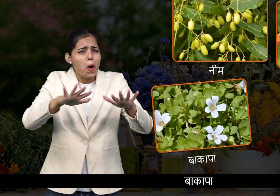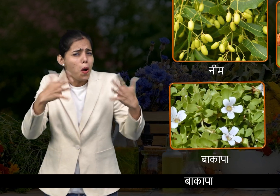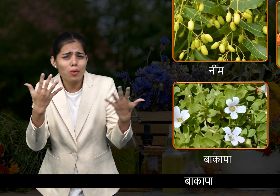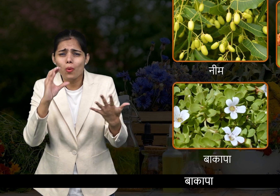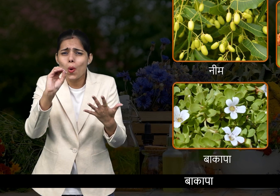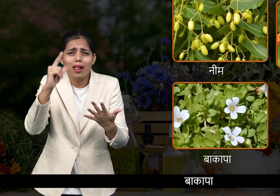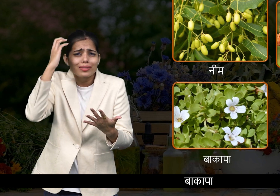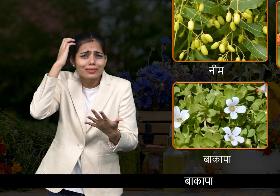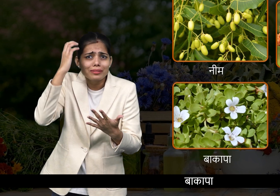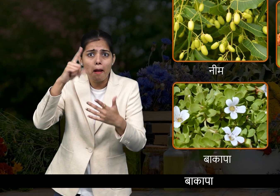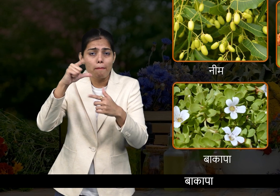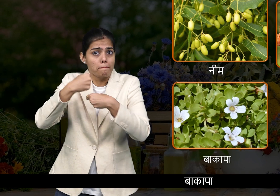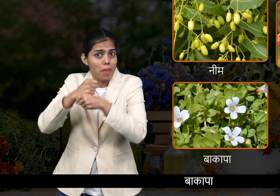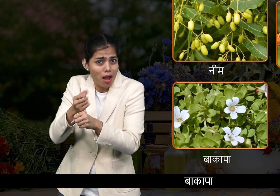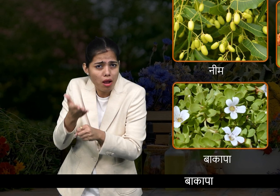बाकापा